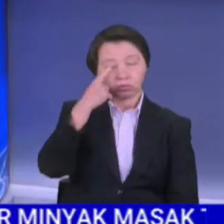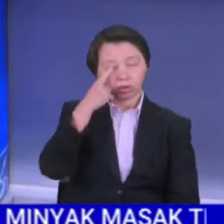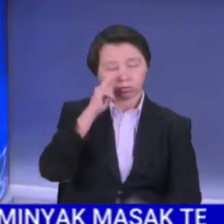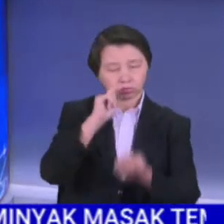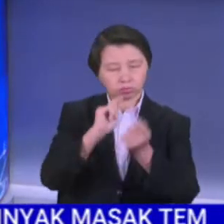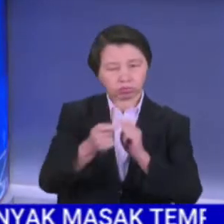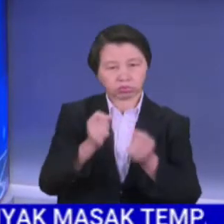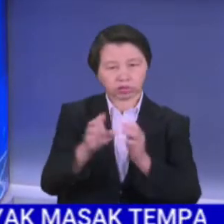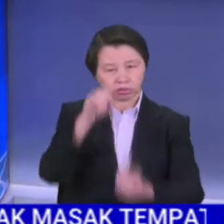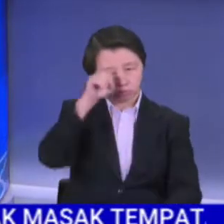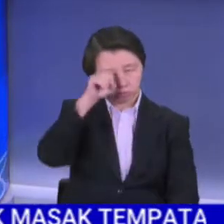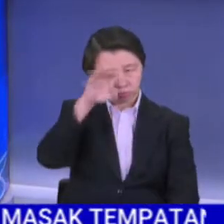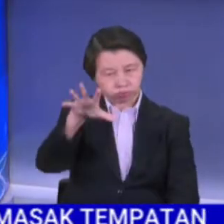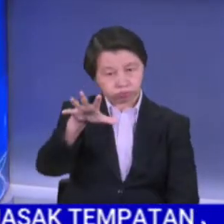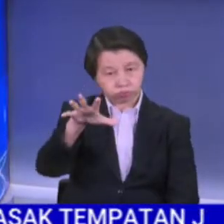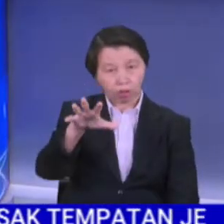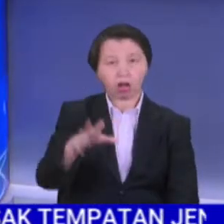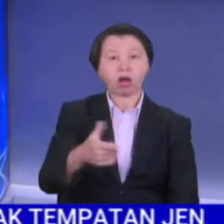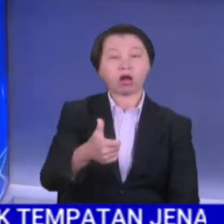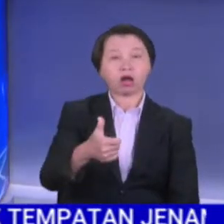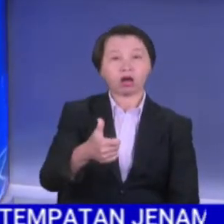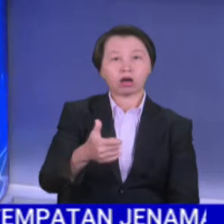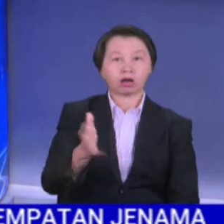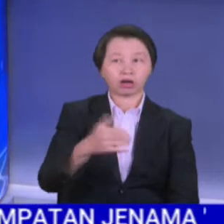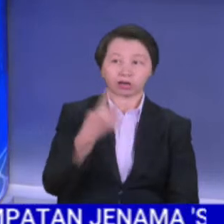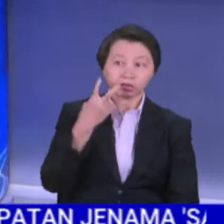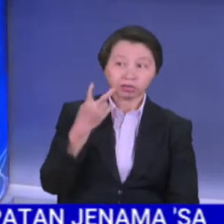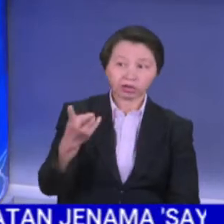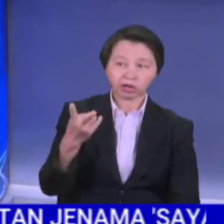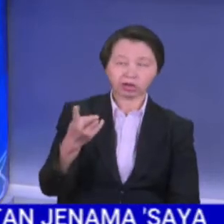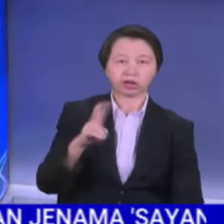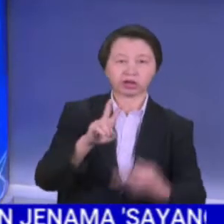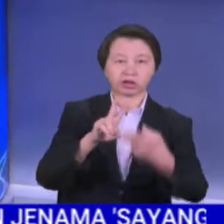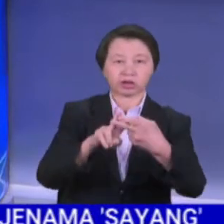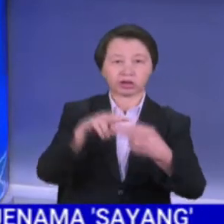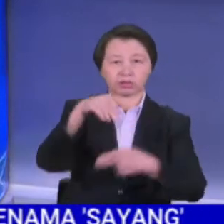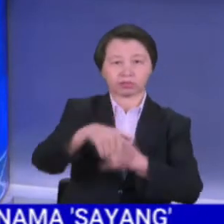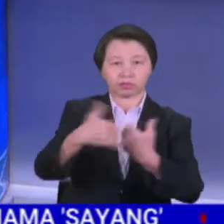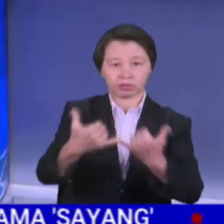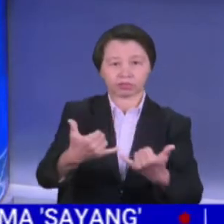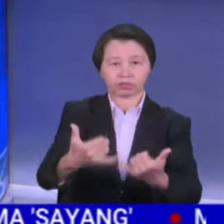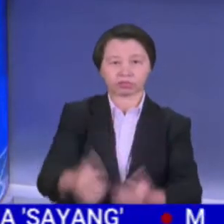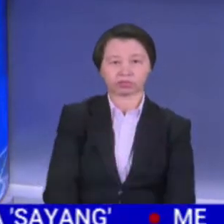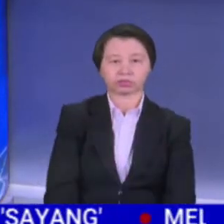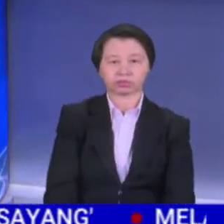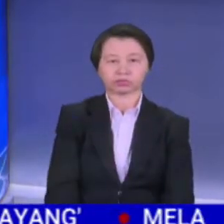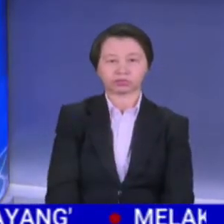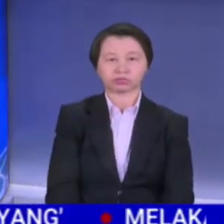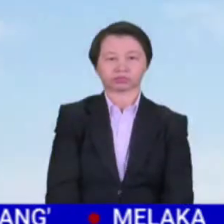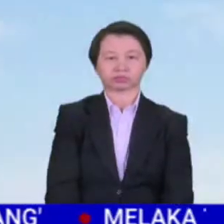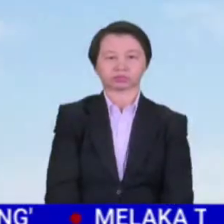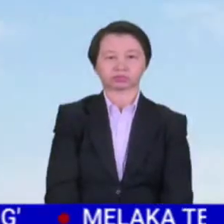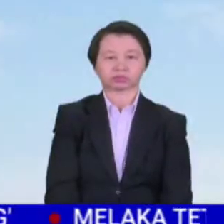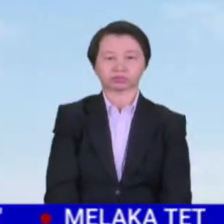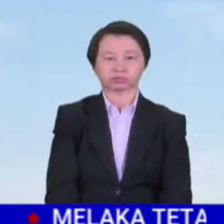menjadi lampu suluh. Nak tahu, jom kita saksikan paparan hashtag malam ini.